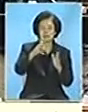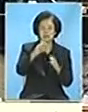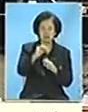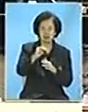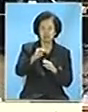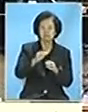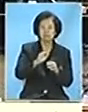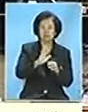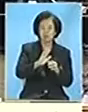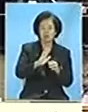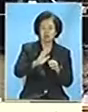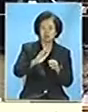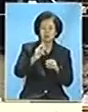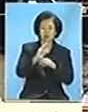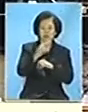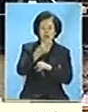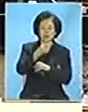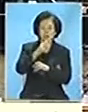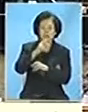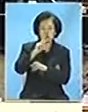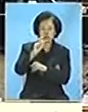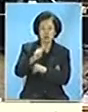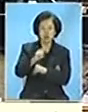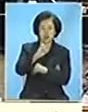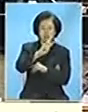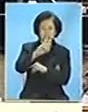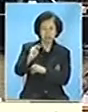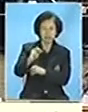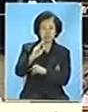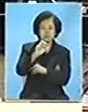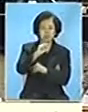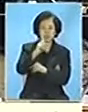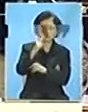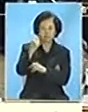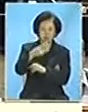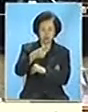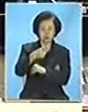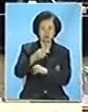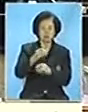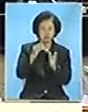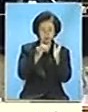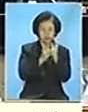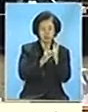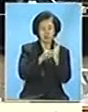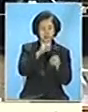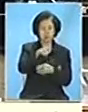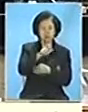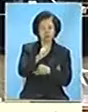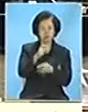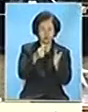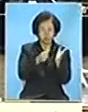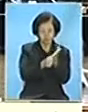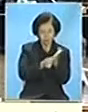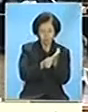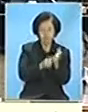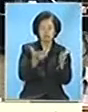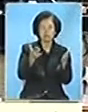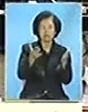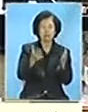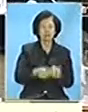ขวางเขตวัฒนาและเขตสาทรกรุงเทพมหานครพ.ศ.ไม่มีการแก้ไ